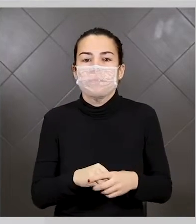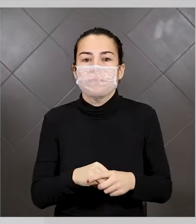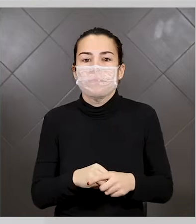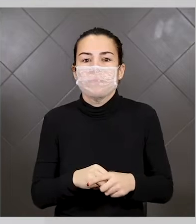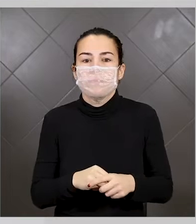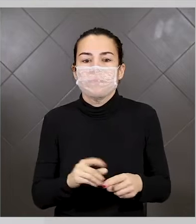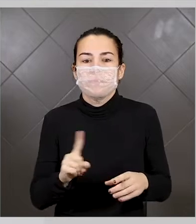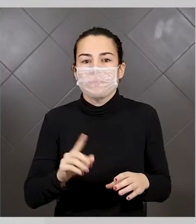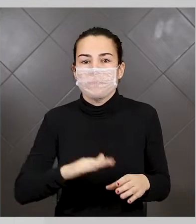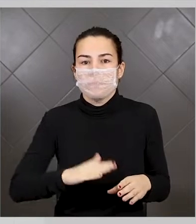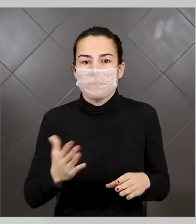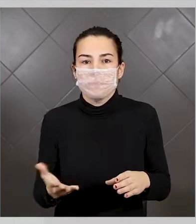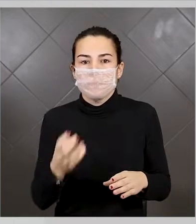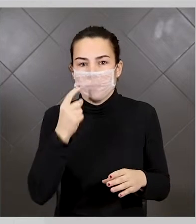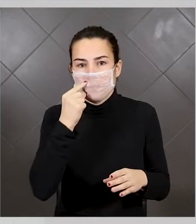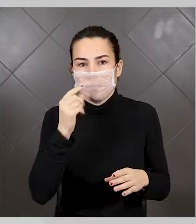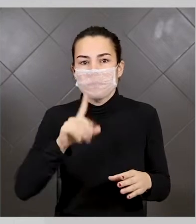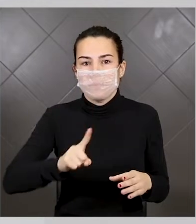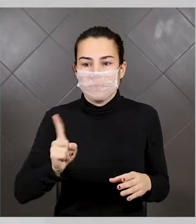motlle crua també,